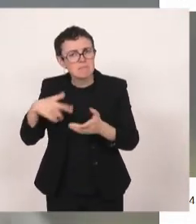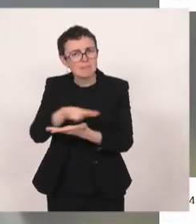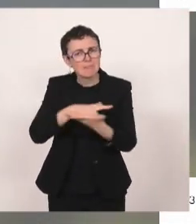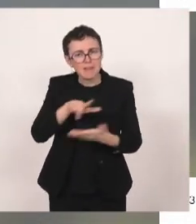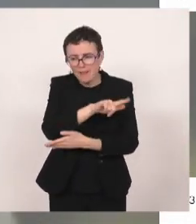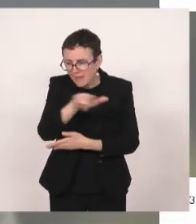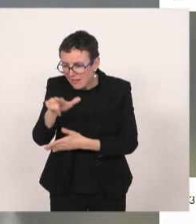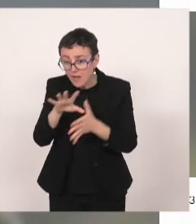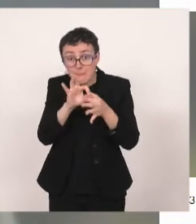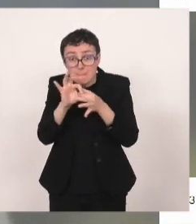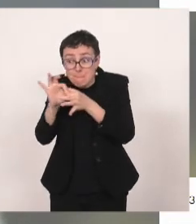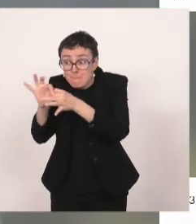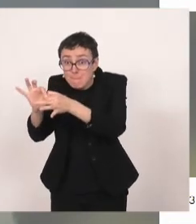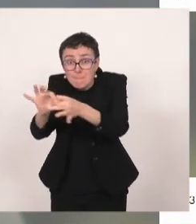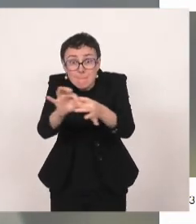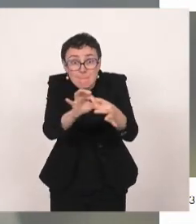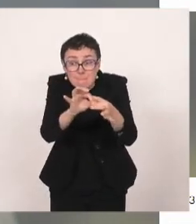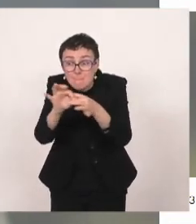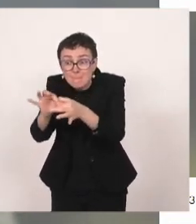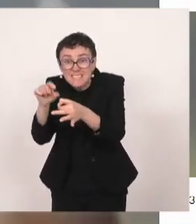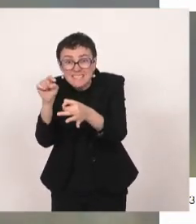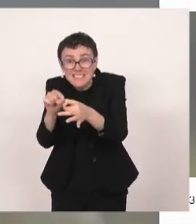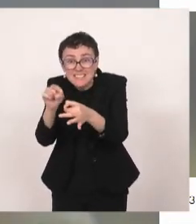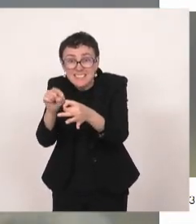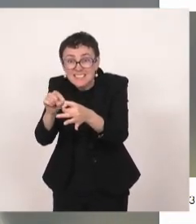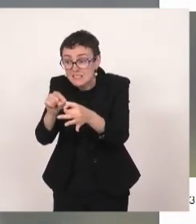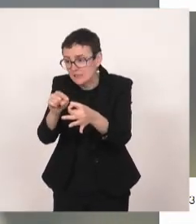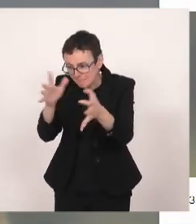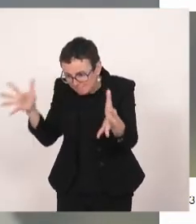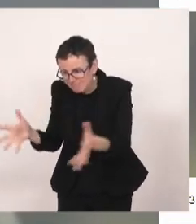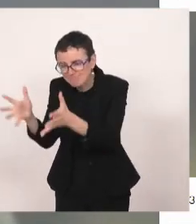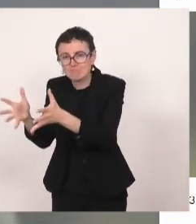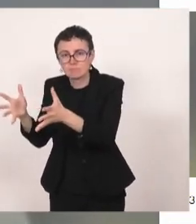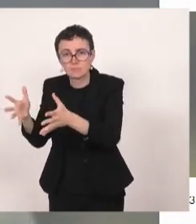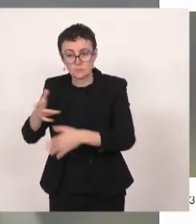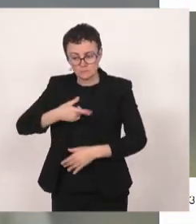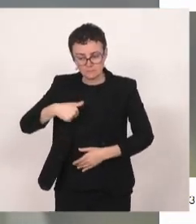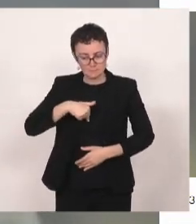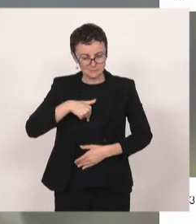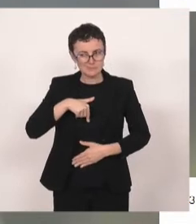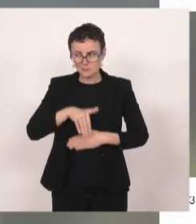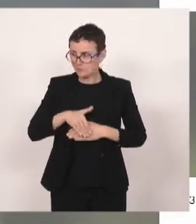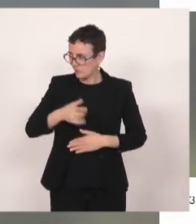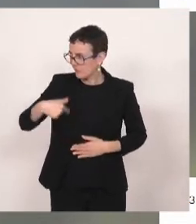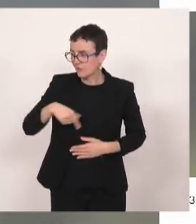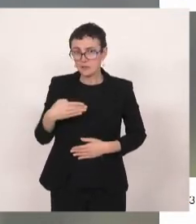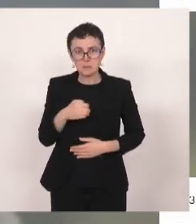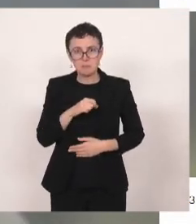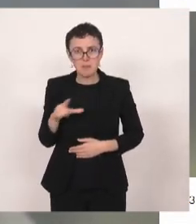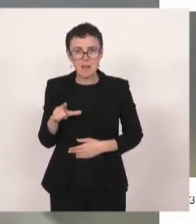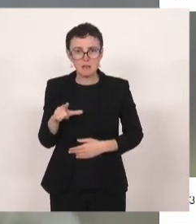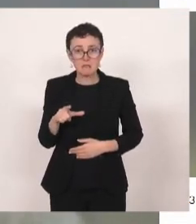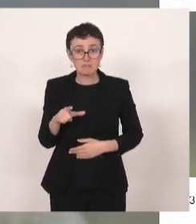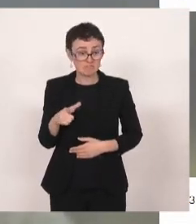de la coordination des acteurs de l'accompagnement. Alors que nous-mêmes, ce soir, la métropole européenne de Lille continue de mettre en